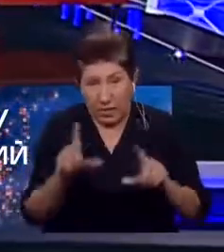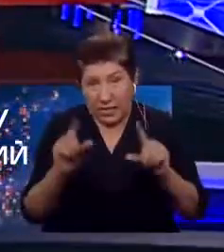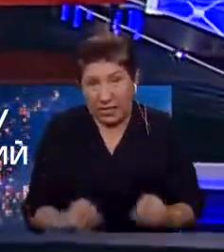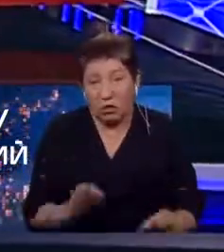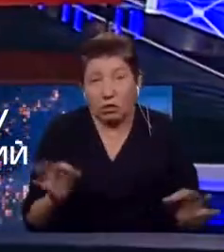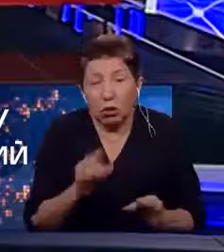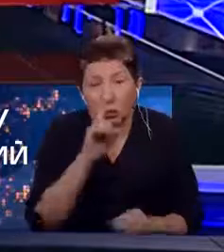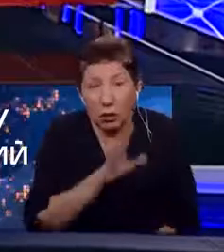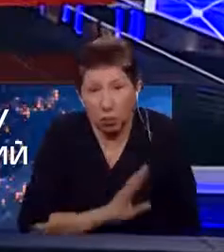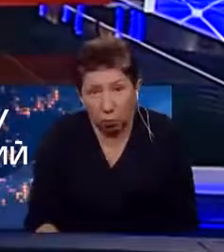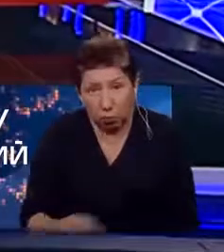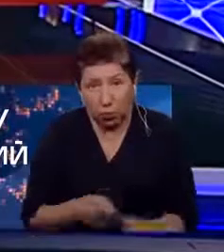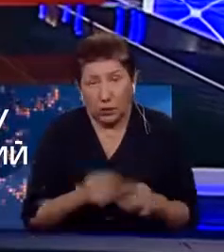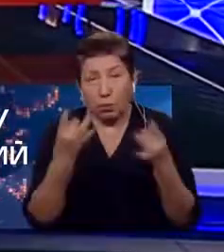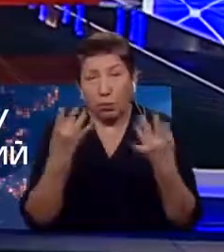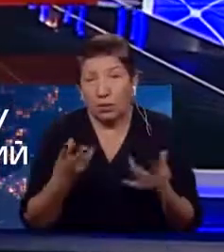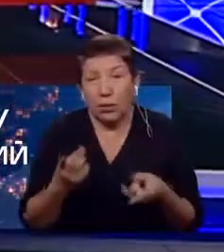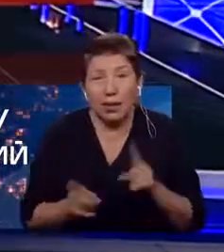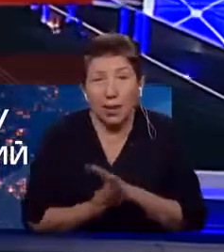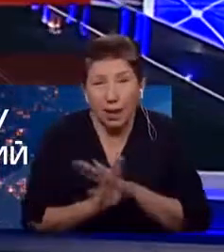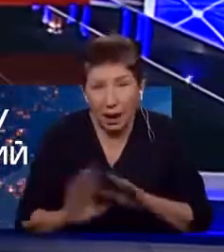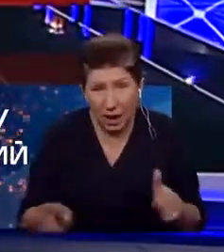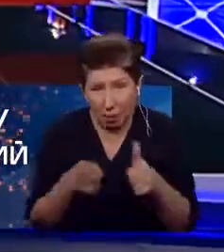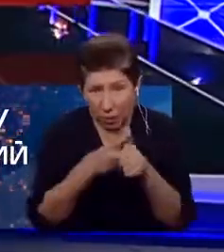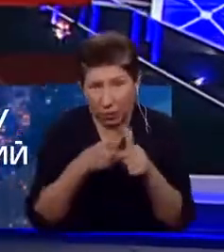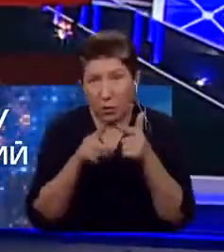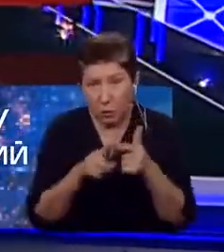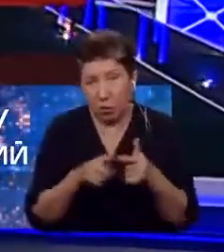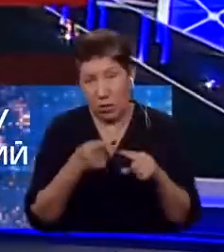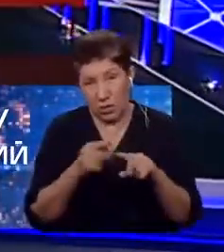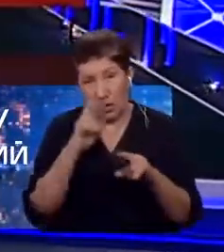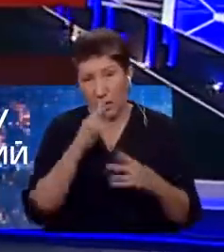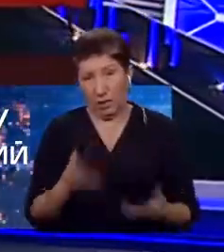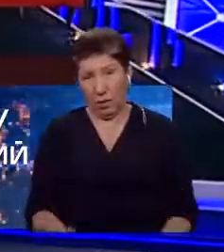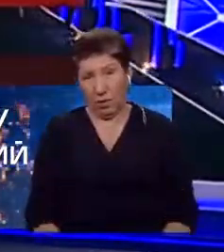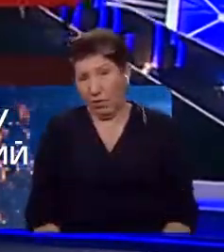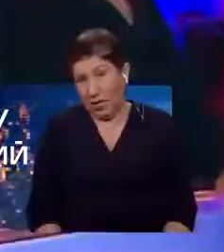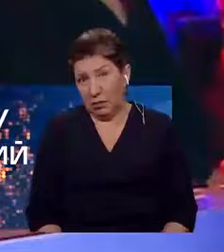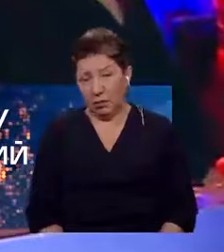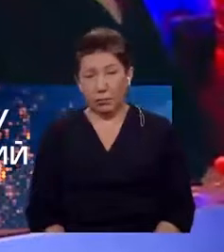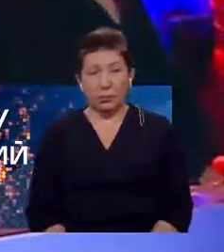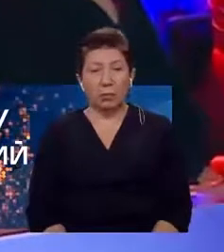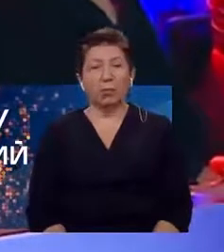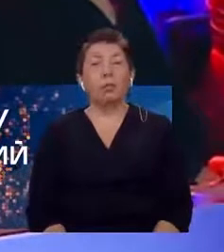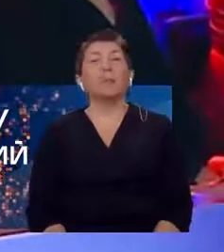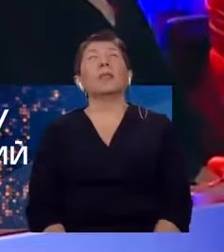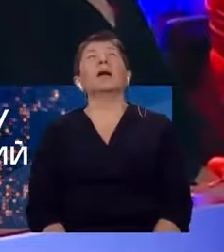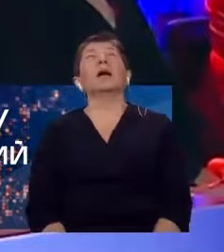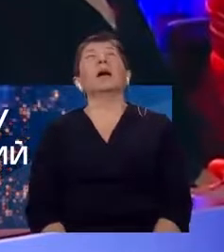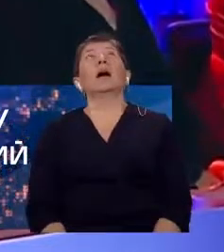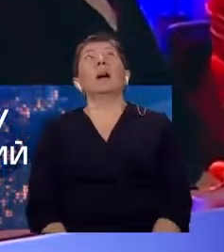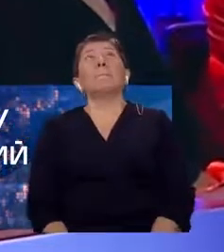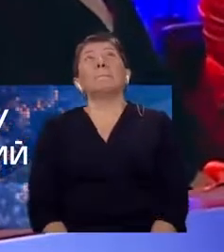газ. Тому що це просто зараз нереально, по-перше, а по-друге, це і неправильно. От і все. Дякую.